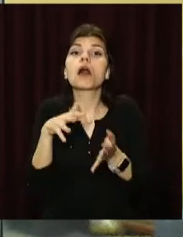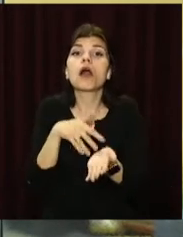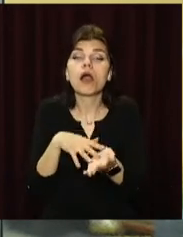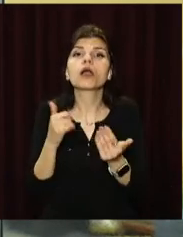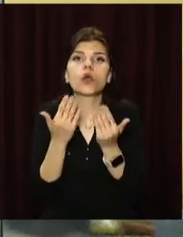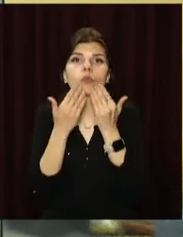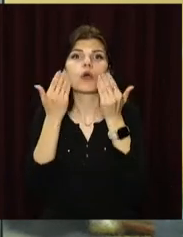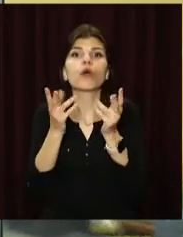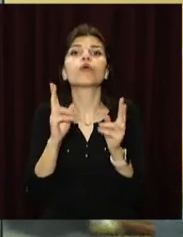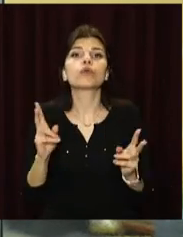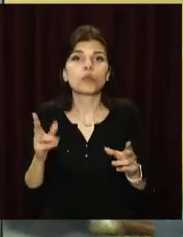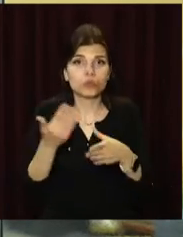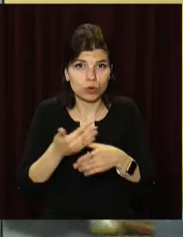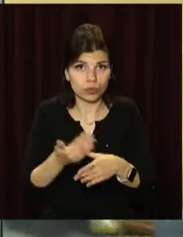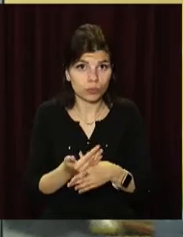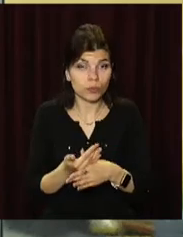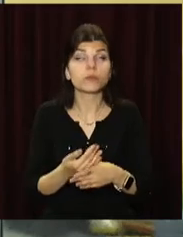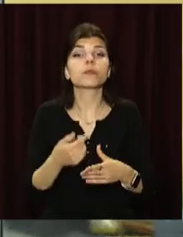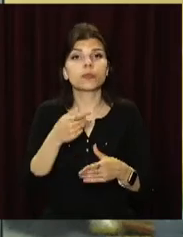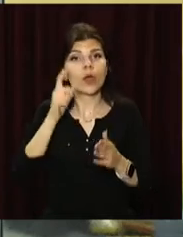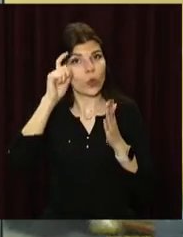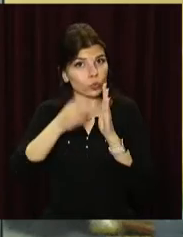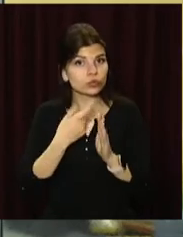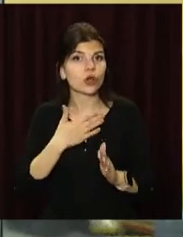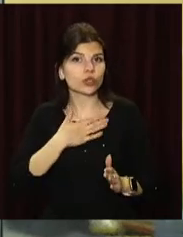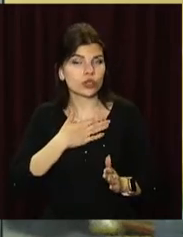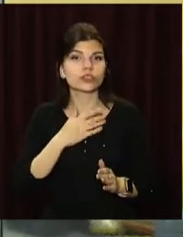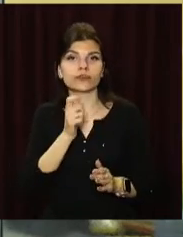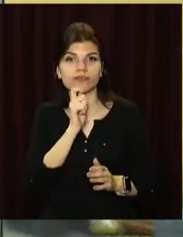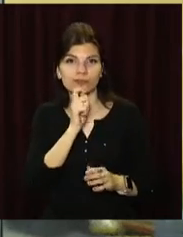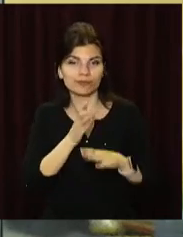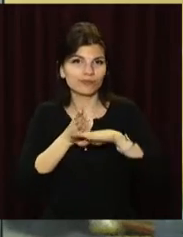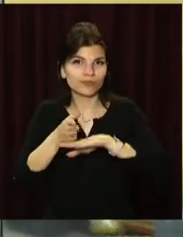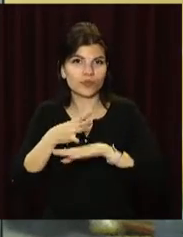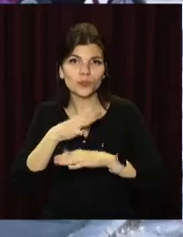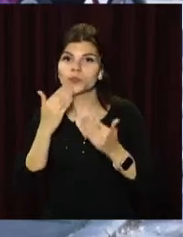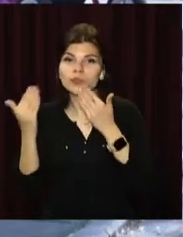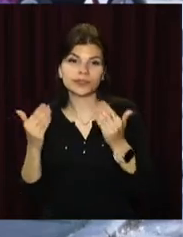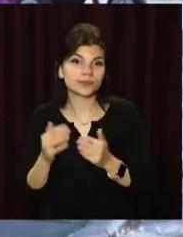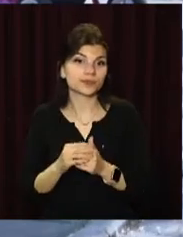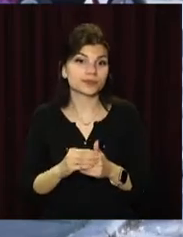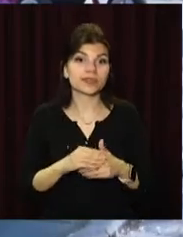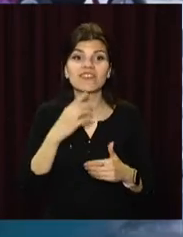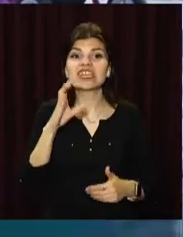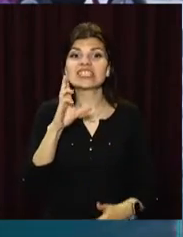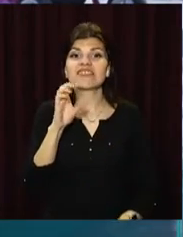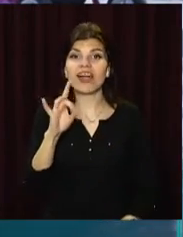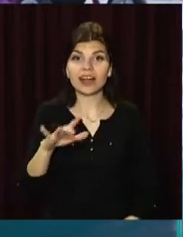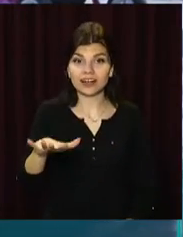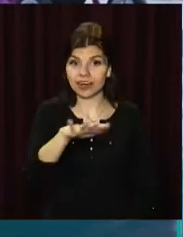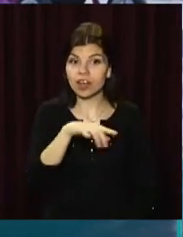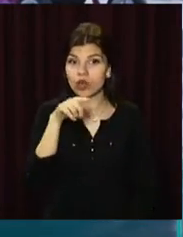куди звертатися по допомогу, дізнавався наш В'ячеслав Куліш. У сквері героїв міста